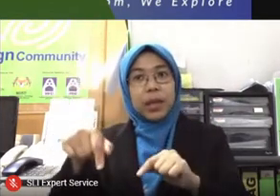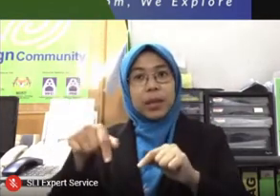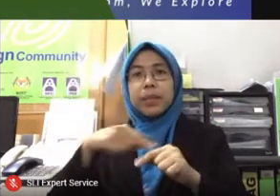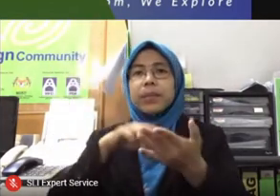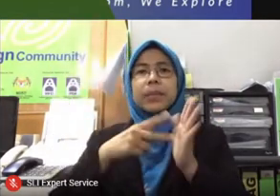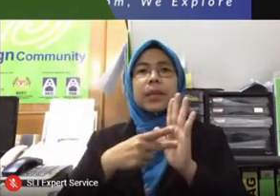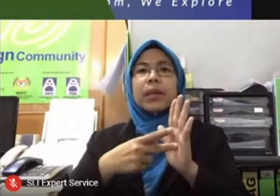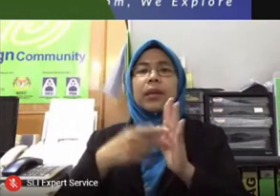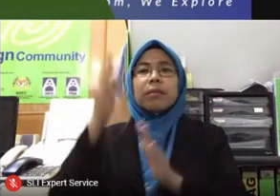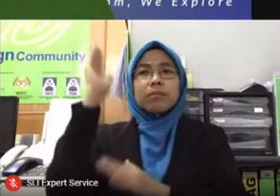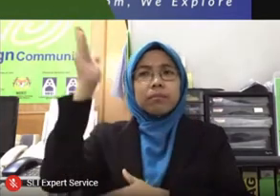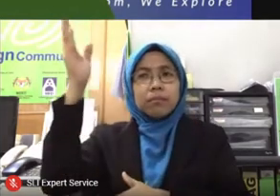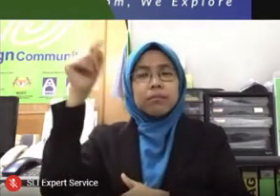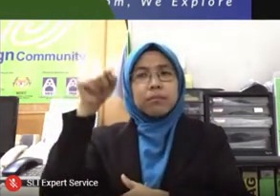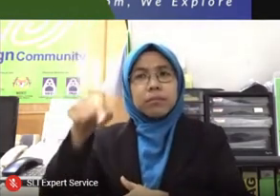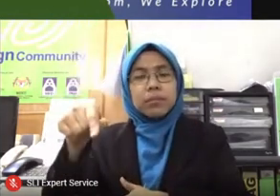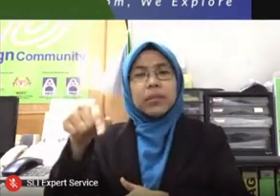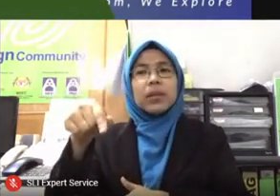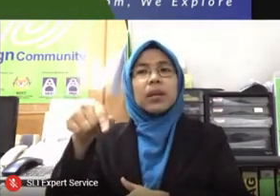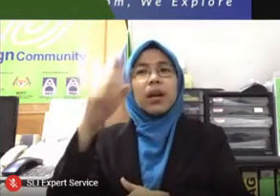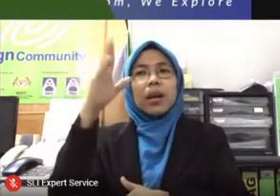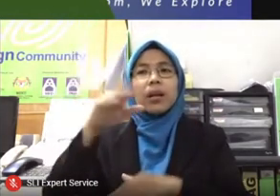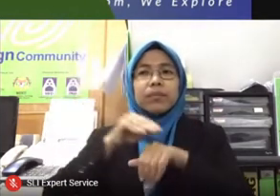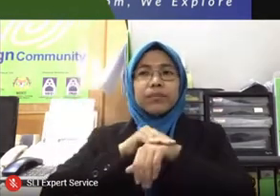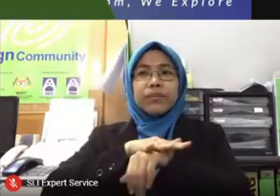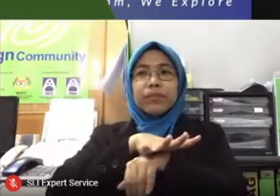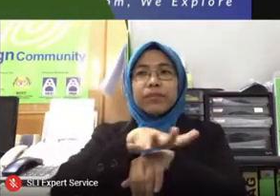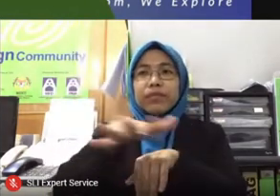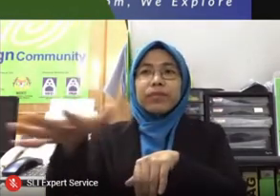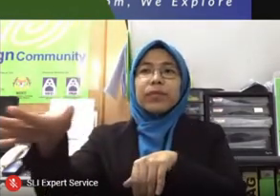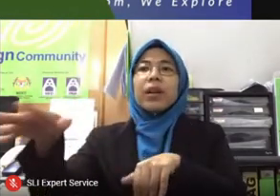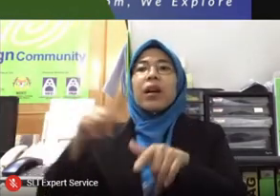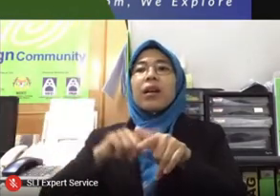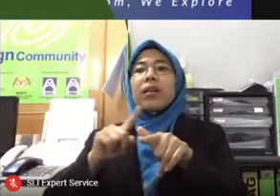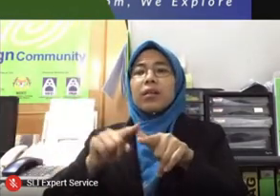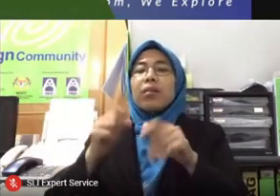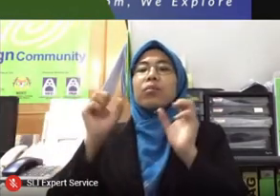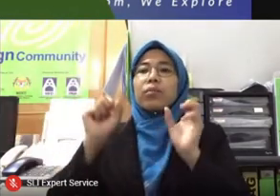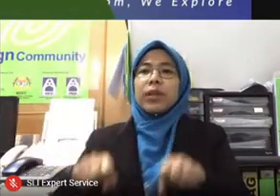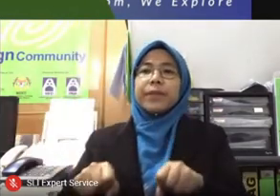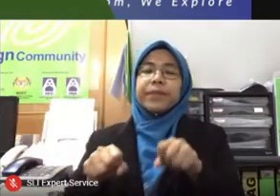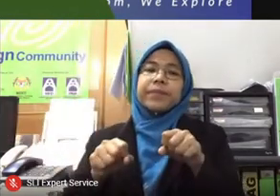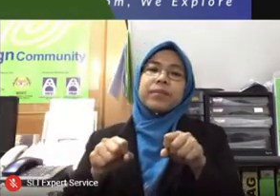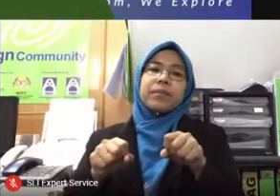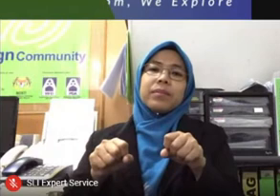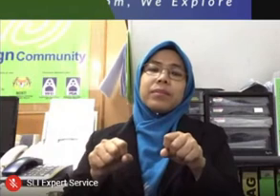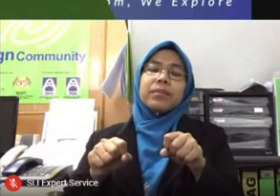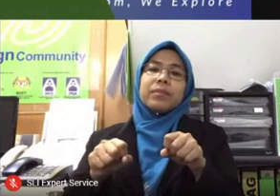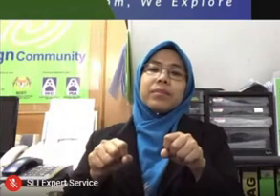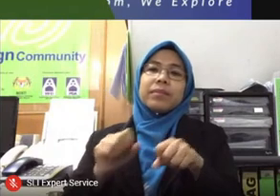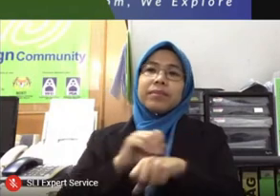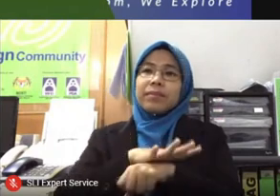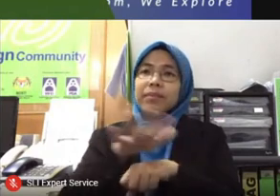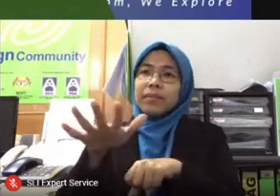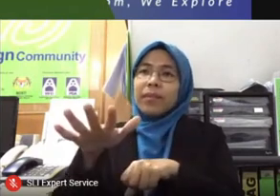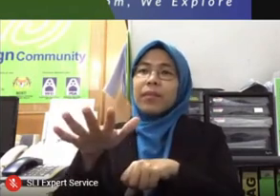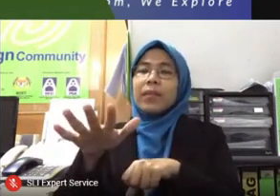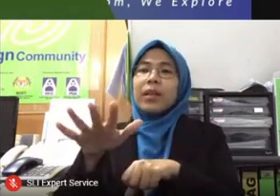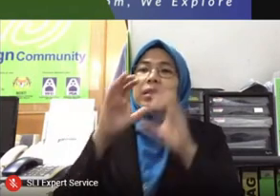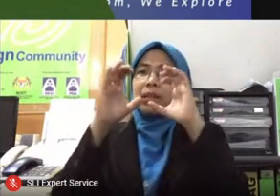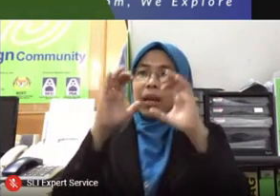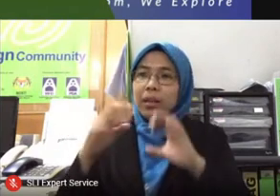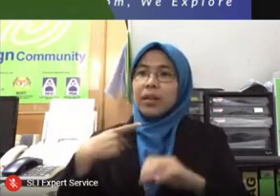audience yang sebenarnya akan menginfluence ataupun mempengaruhi kita punya cara